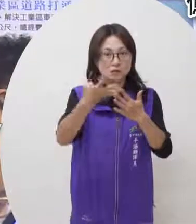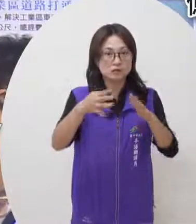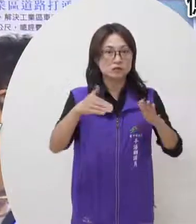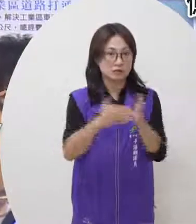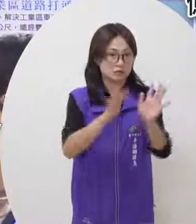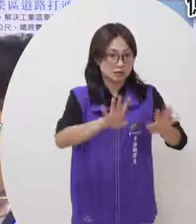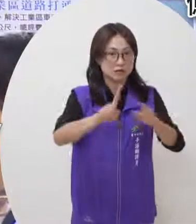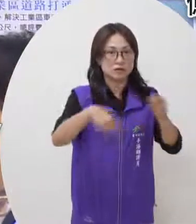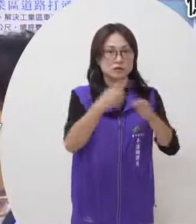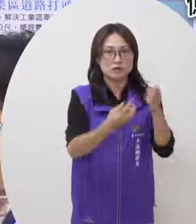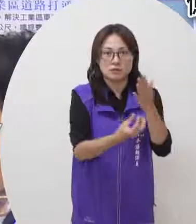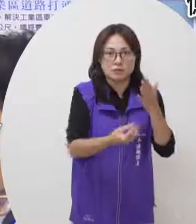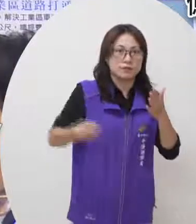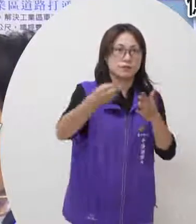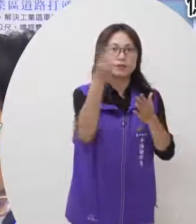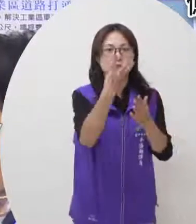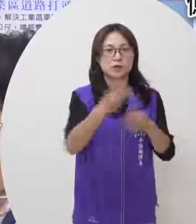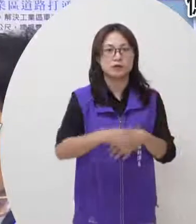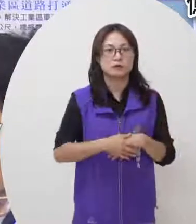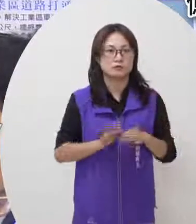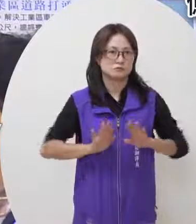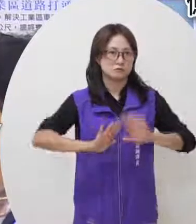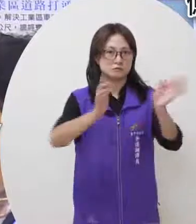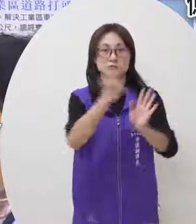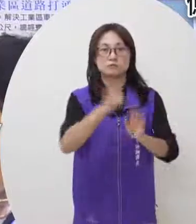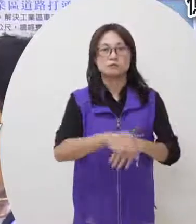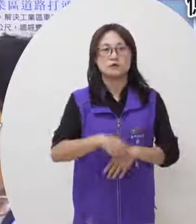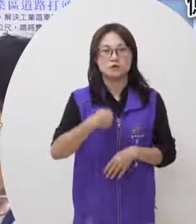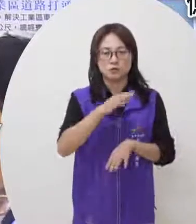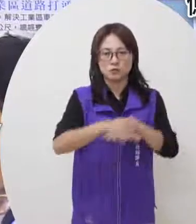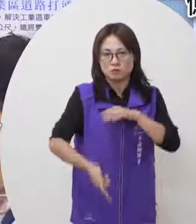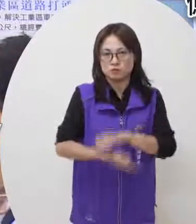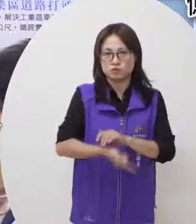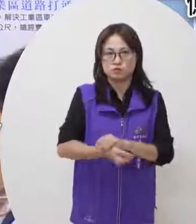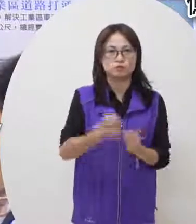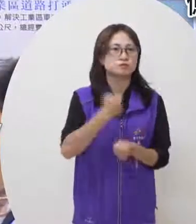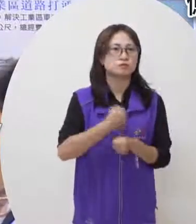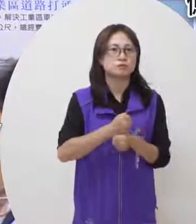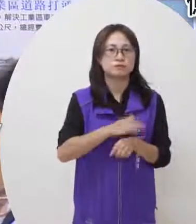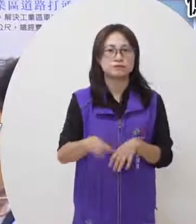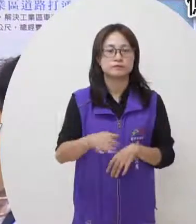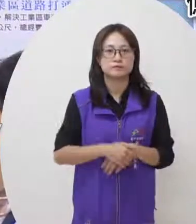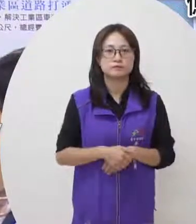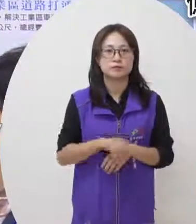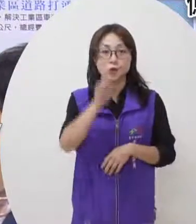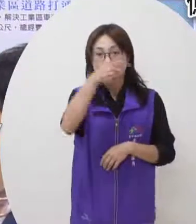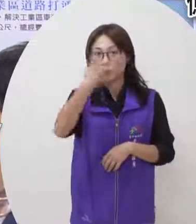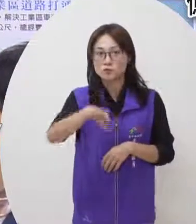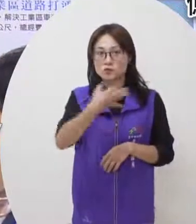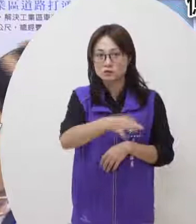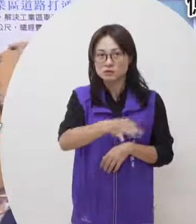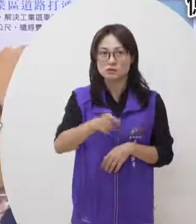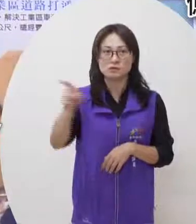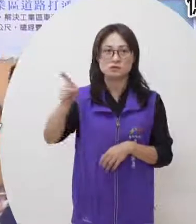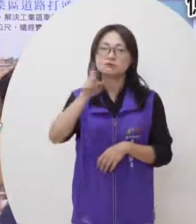第三名，那我们会尽速加速来执行。那整个污水的经费其实中央负责的92%，市